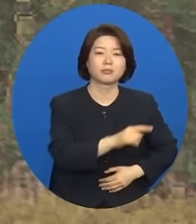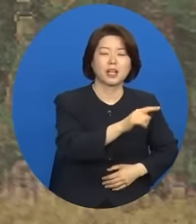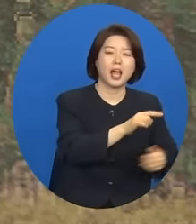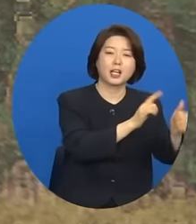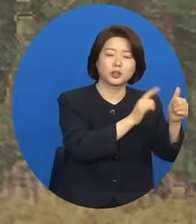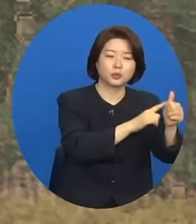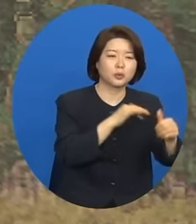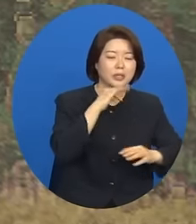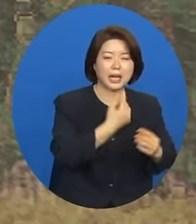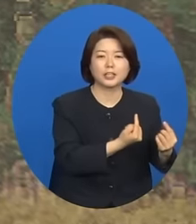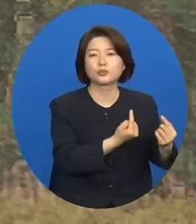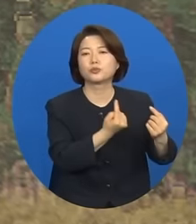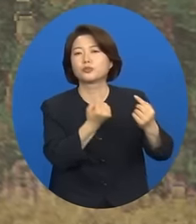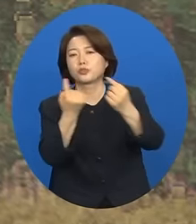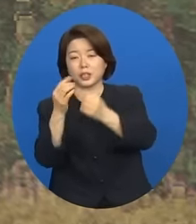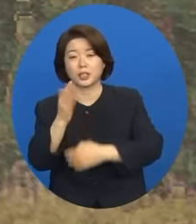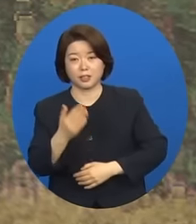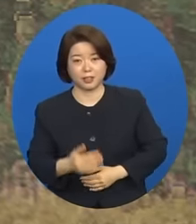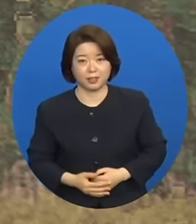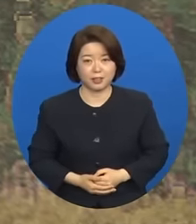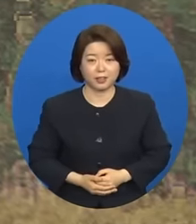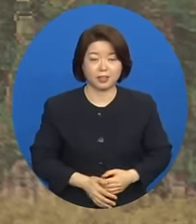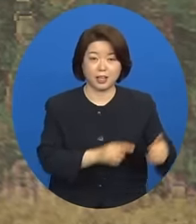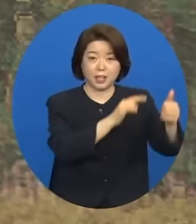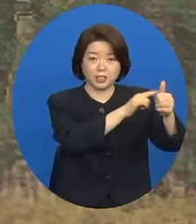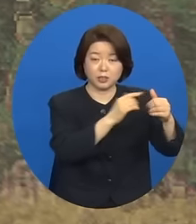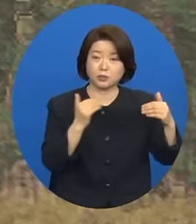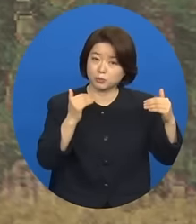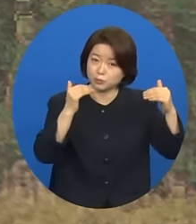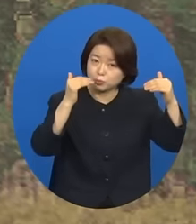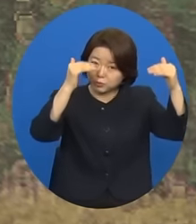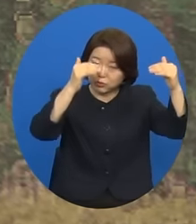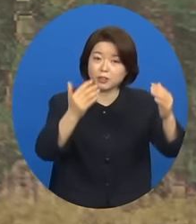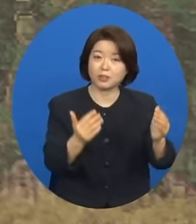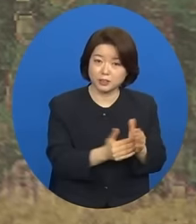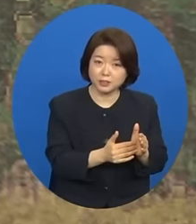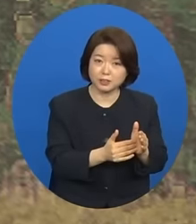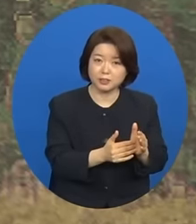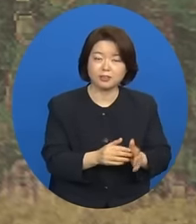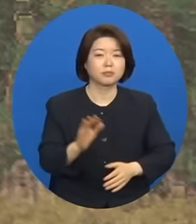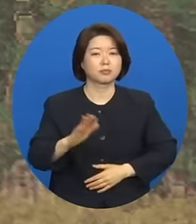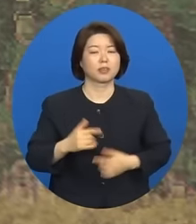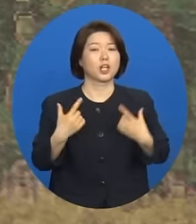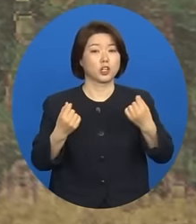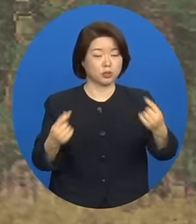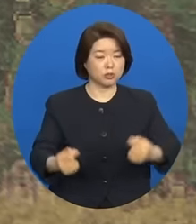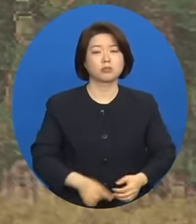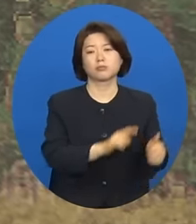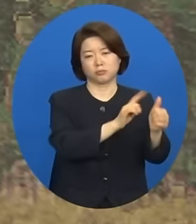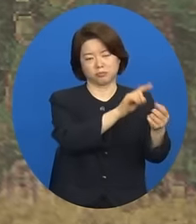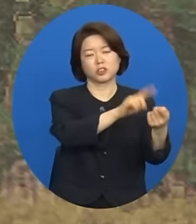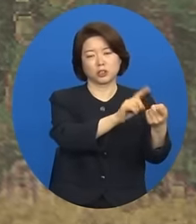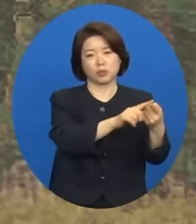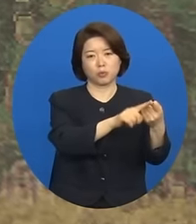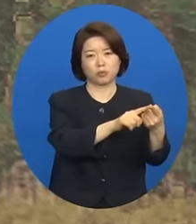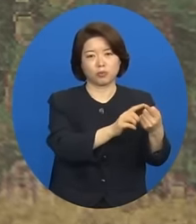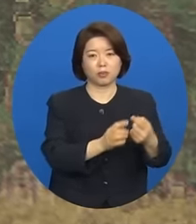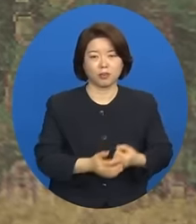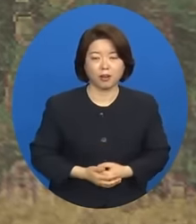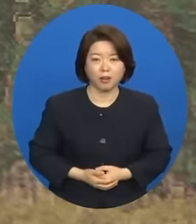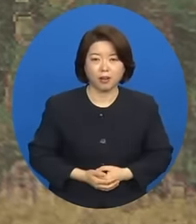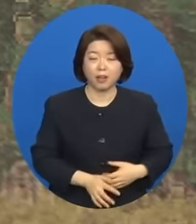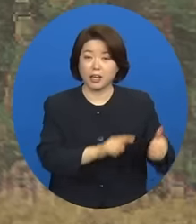입사를. 자, 그러면 라반도 성숙했느냐? 여러분 라반은 여전히 라반이었습니다.